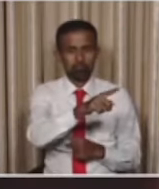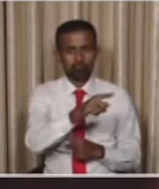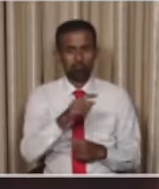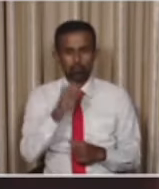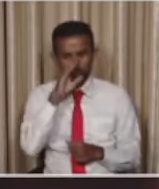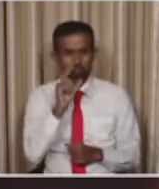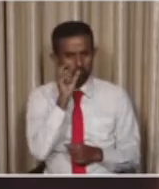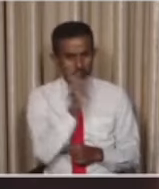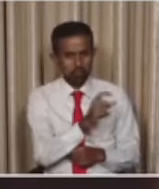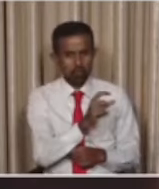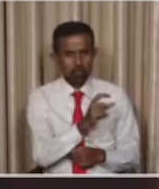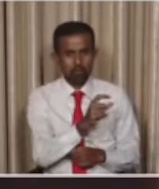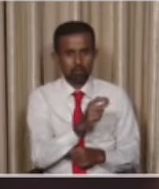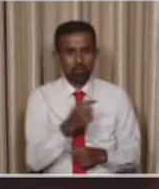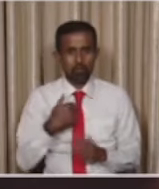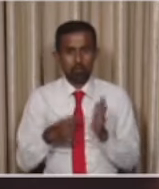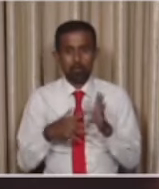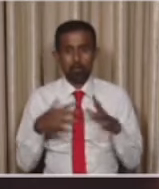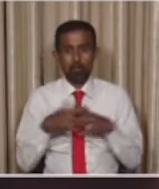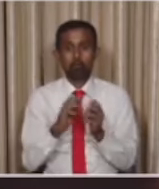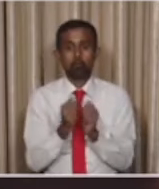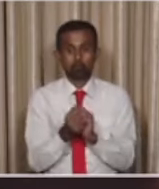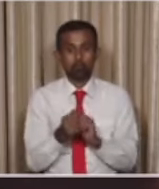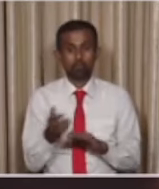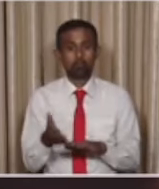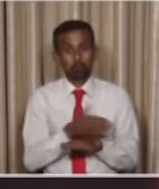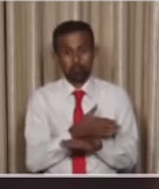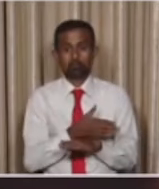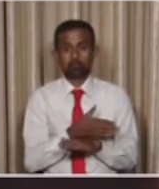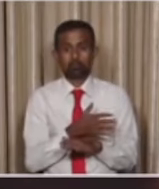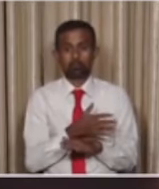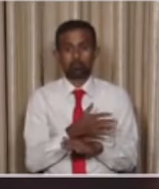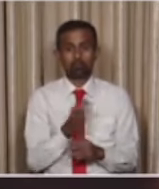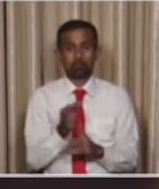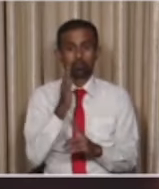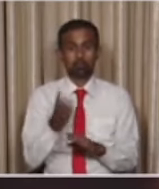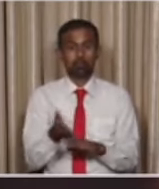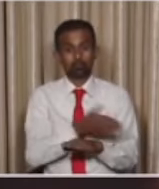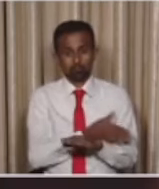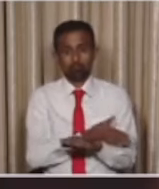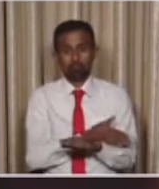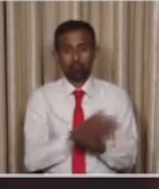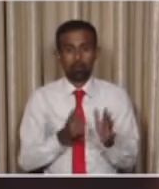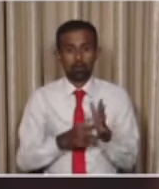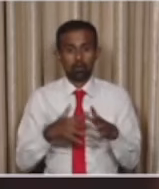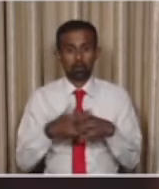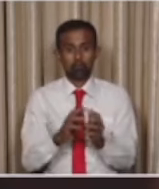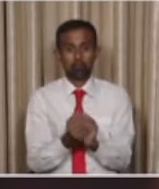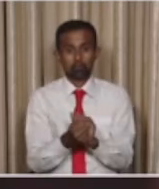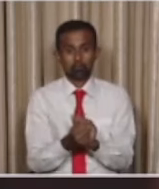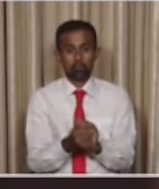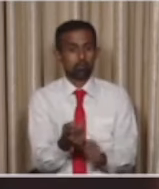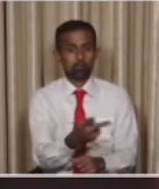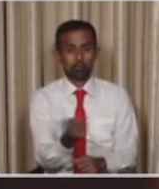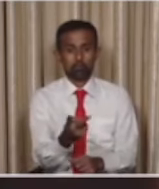මම බලාගෙන හරි අපි නීතිය වෙනස් කරනවලු වෙන්න ඉස්සෙල්ලා ජනාධිපති වෙන්න ඉස්සරලා නීති වෙනස් කරන්නත් ඉන්නවා